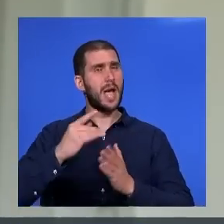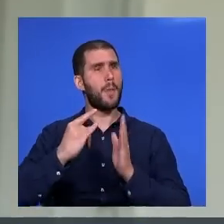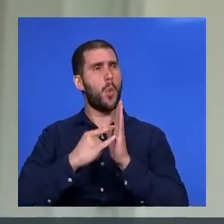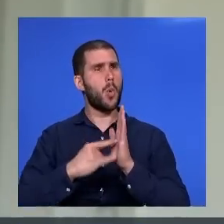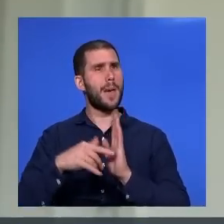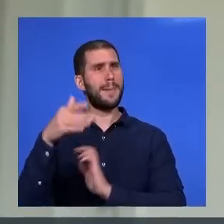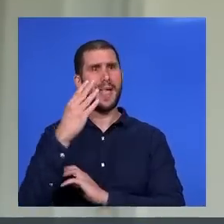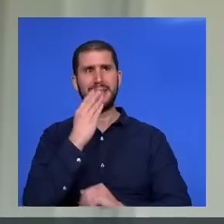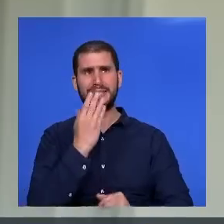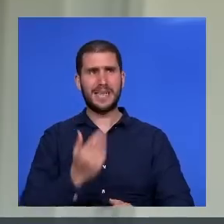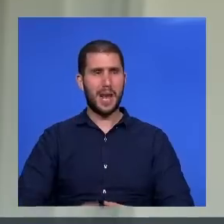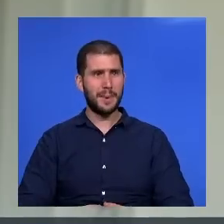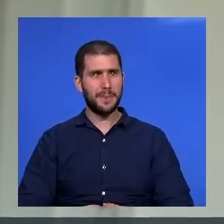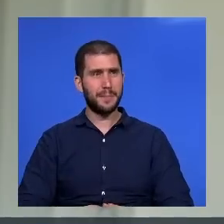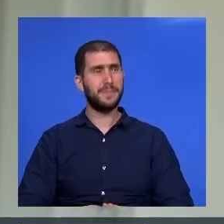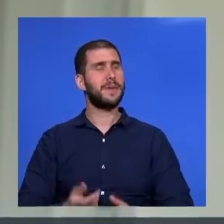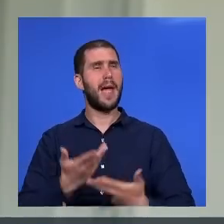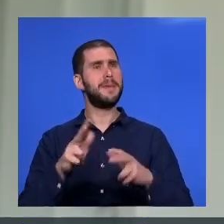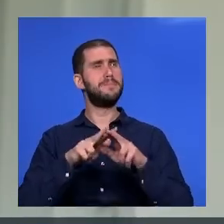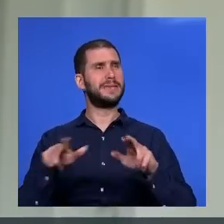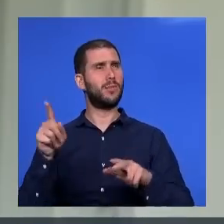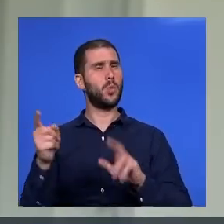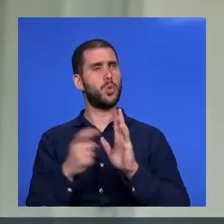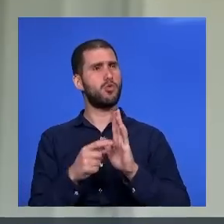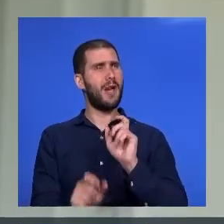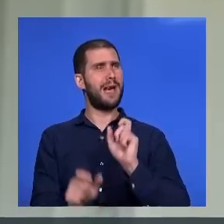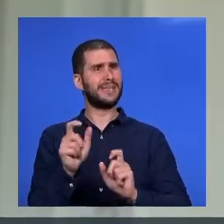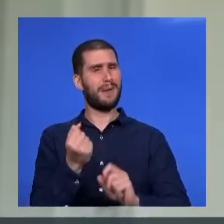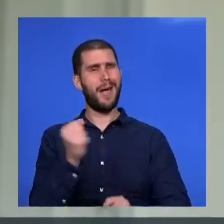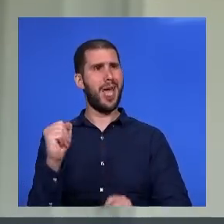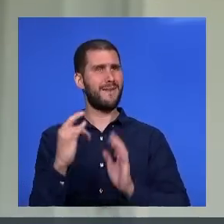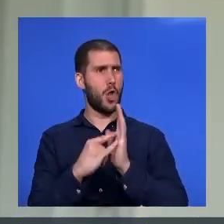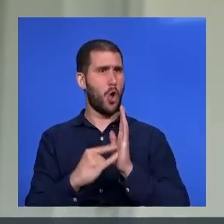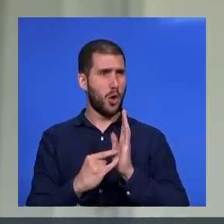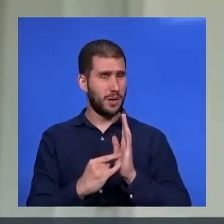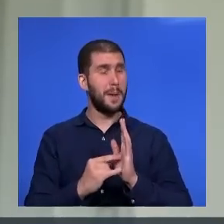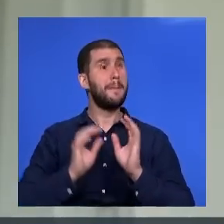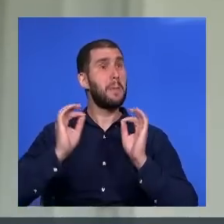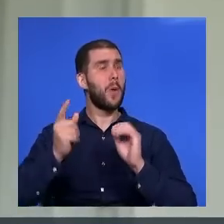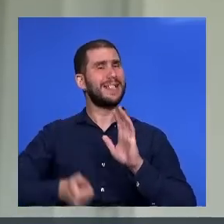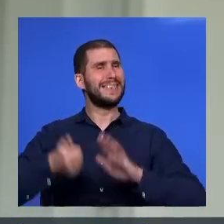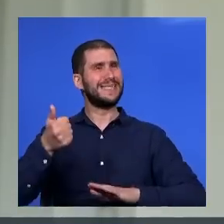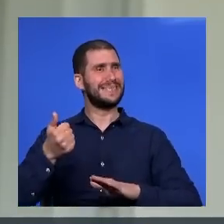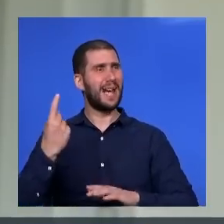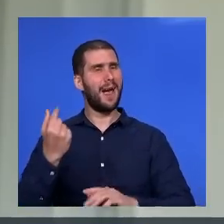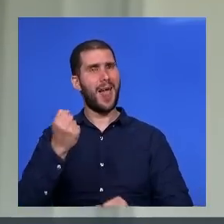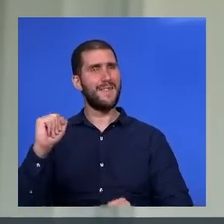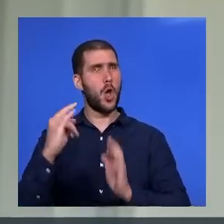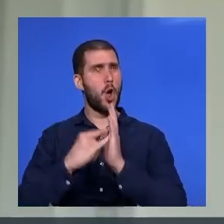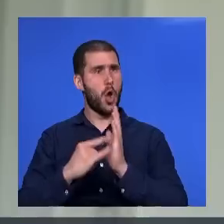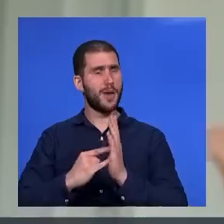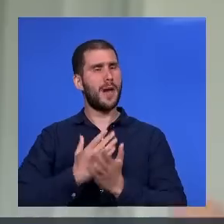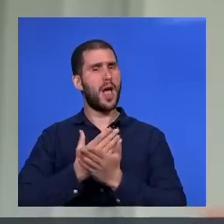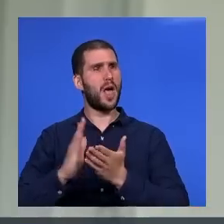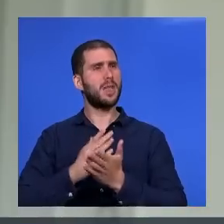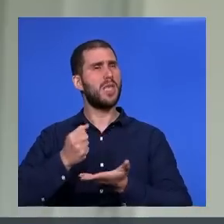חוקי מדינת ישראל. אין מצב שהוא קורא לאזרחים להפר את החוק, ובטח שלשר הנכנס להפר את החוק